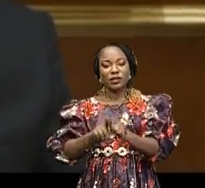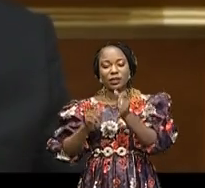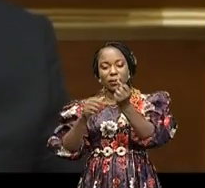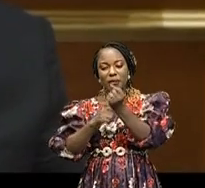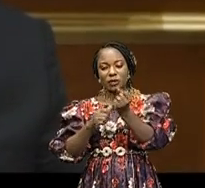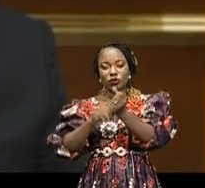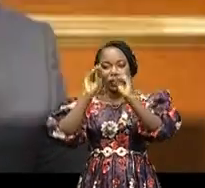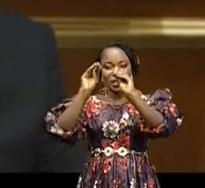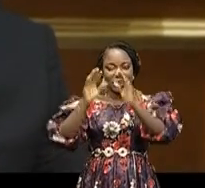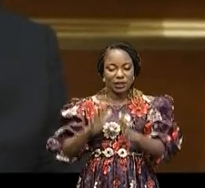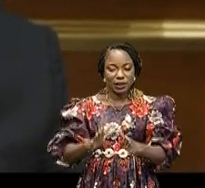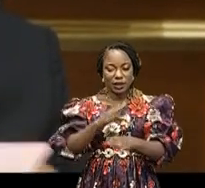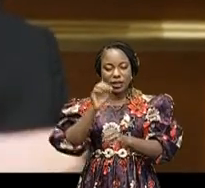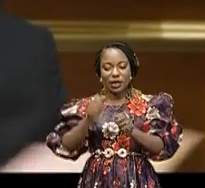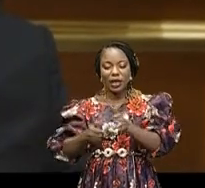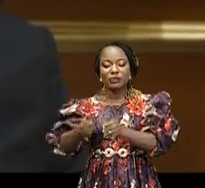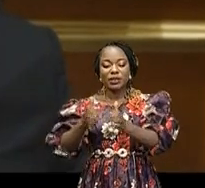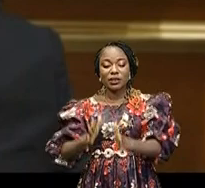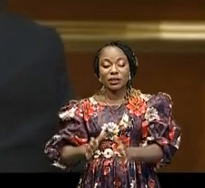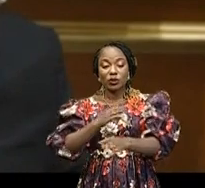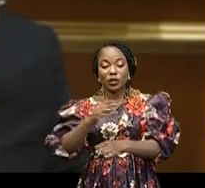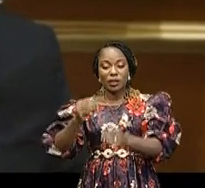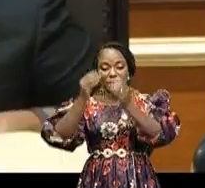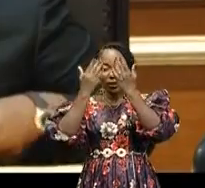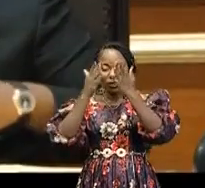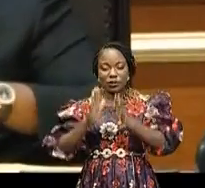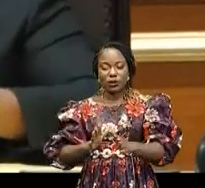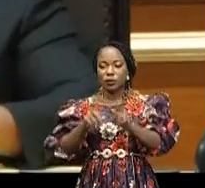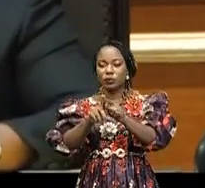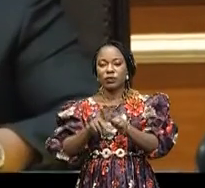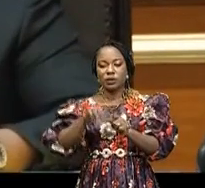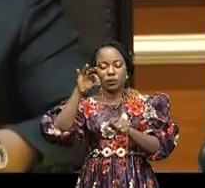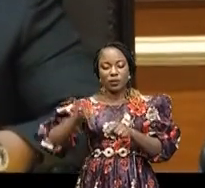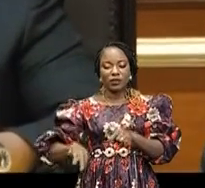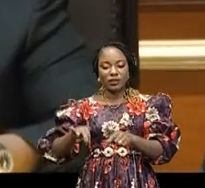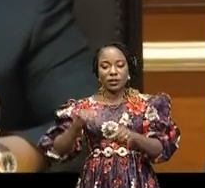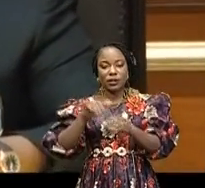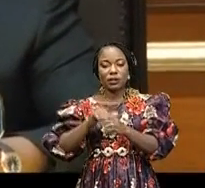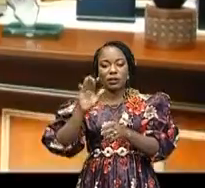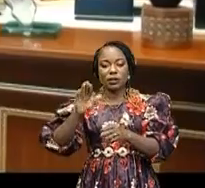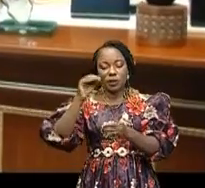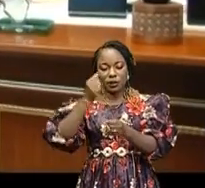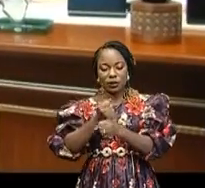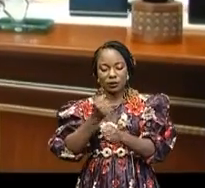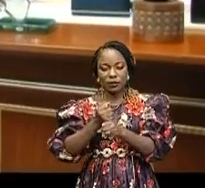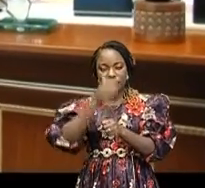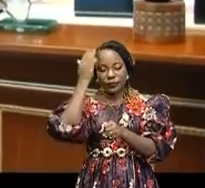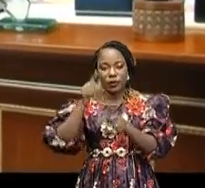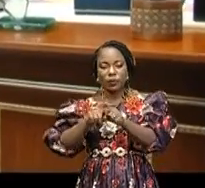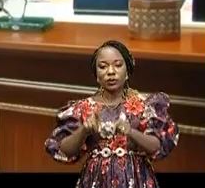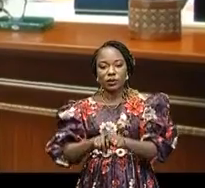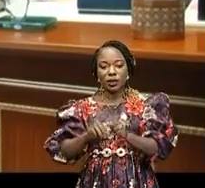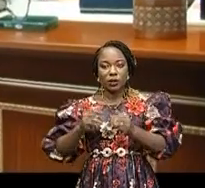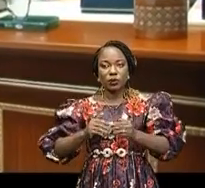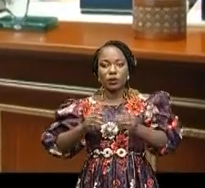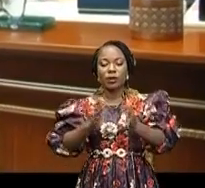personnel enseignant et administratif que des étudiants, principaux bénéficiaires de cette réforme. Tout en poursuivant l'élan